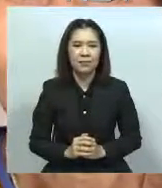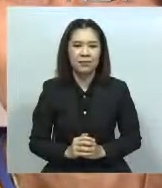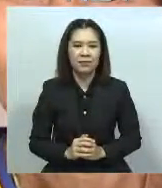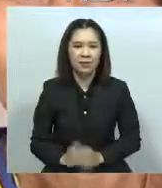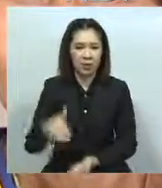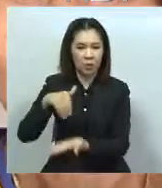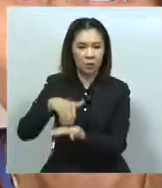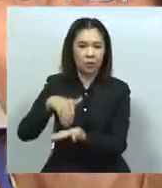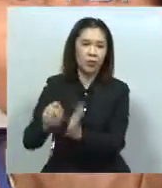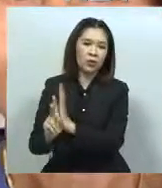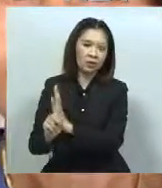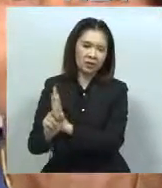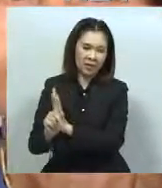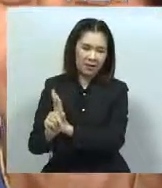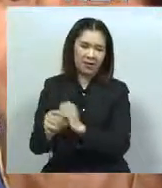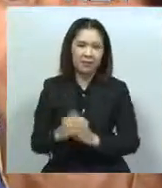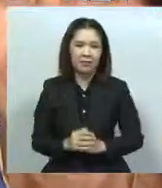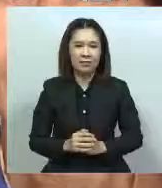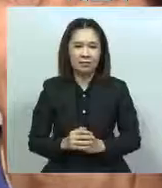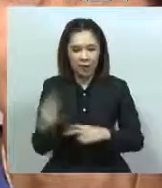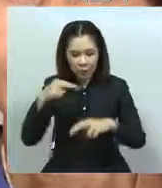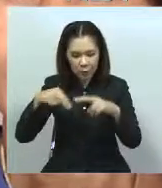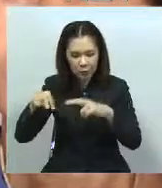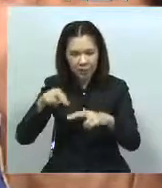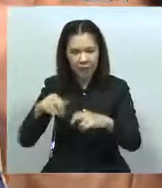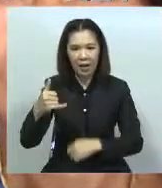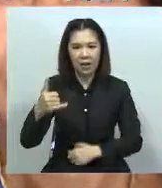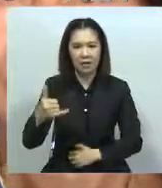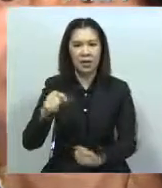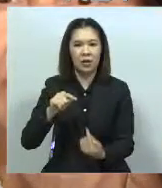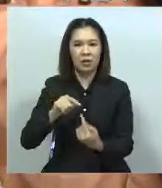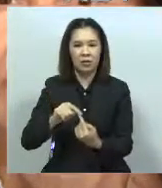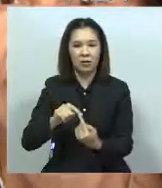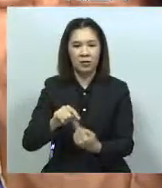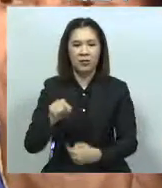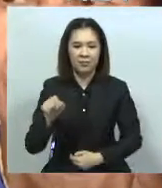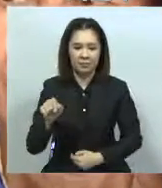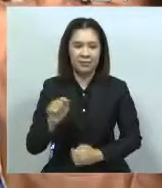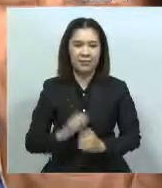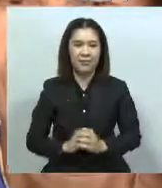รงธรรมท่านผู้ตรวจการที่ขาดไม่ได้ก็คือเทศบาลตำบลกุดน้ำใสนะครับ